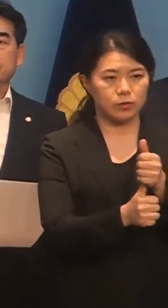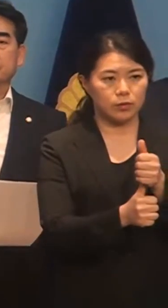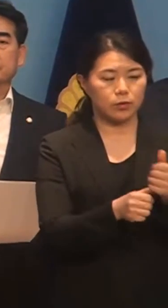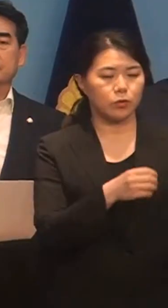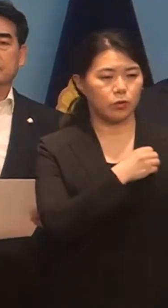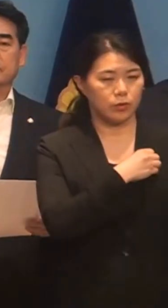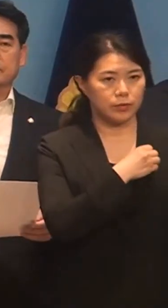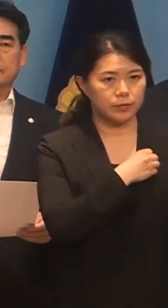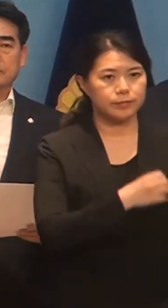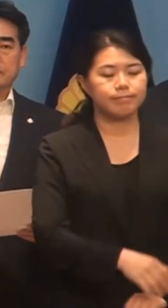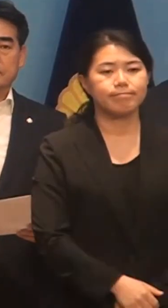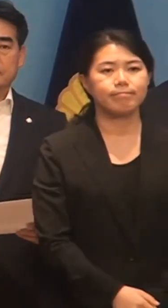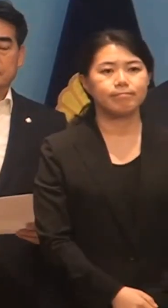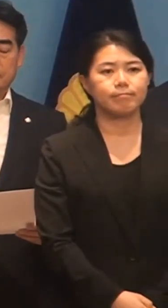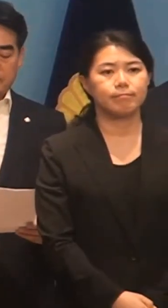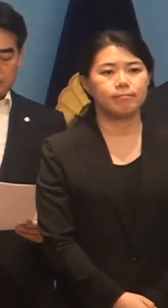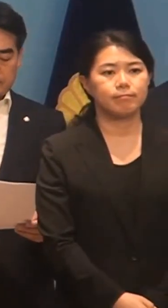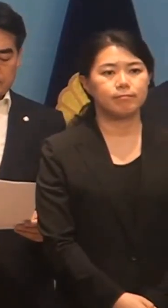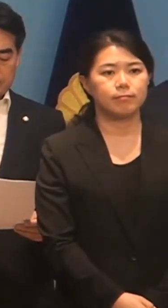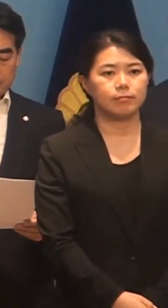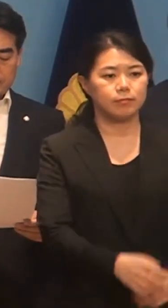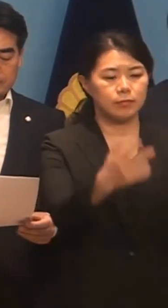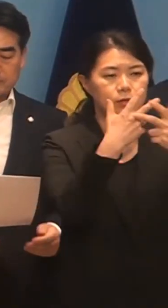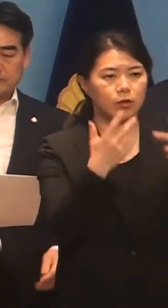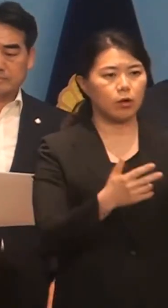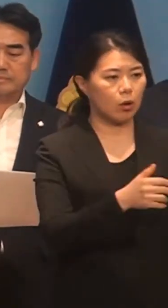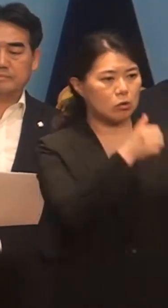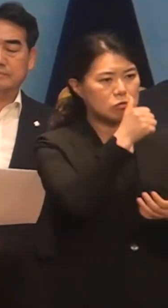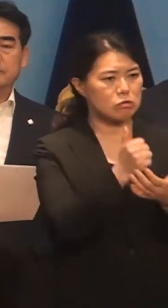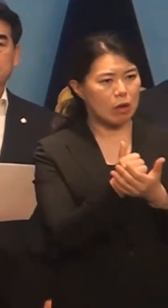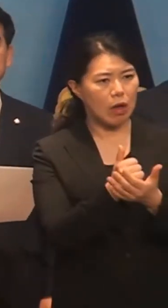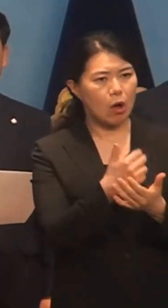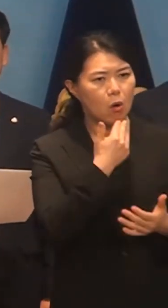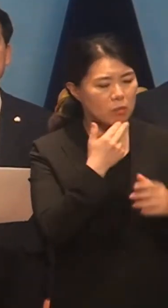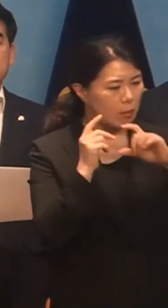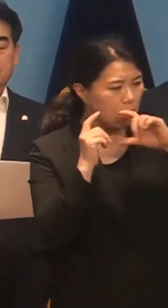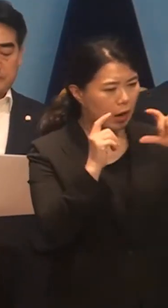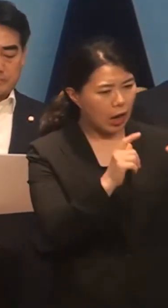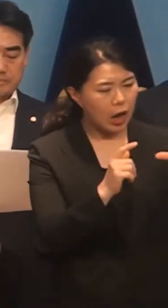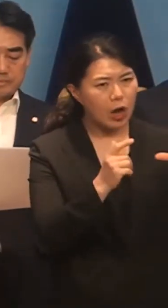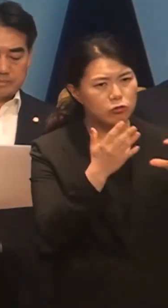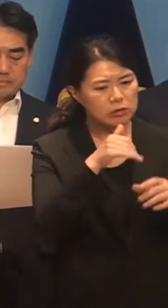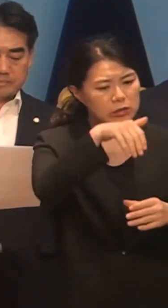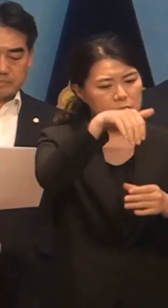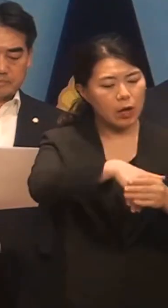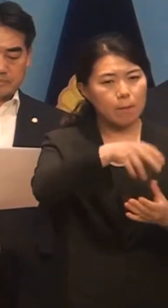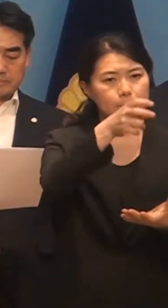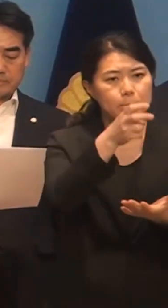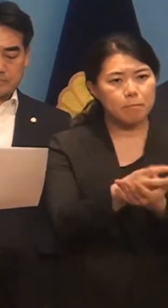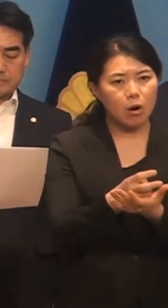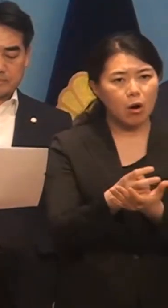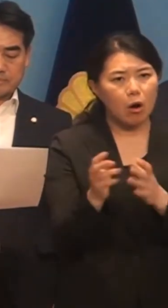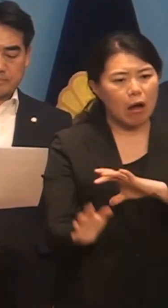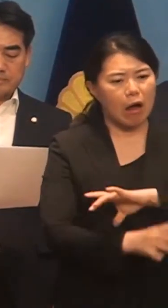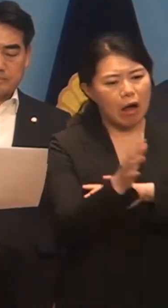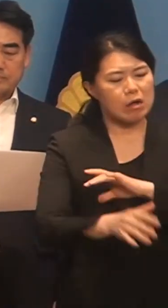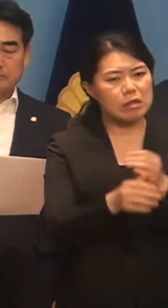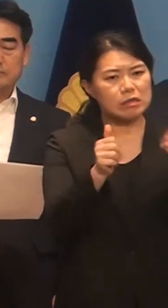행정안전위원회 위원들입니다. 이재명의 범죄를 무죄로 만드는 공직선거법 날치기 처리를